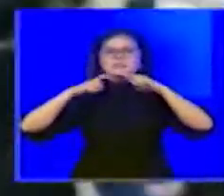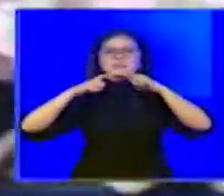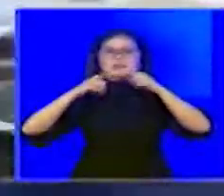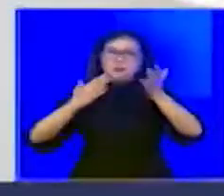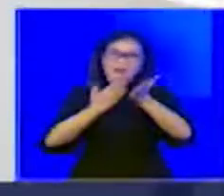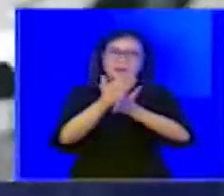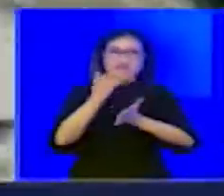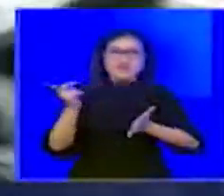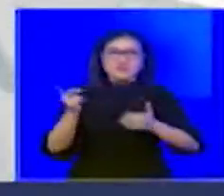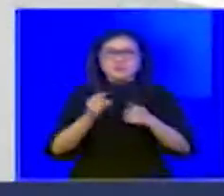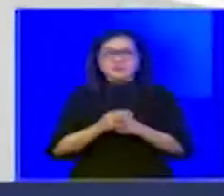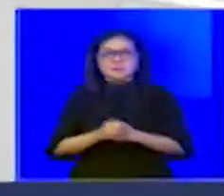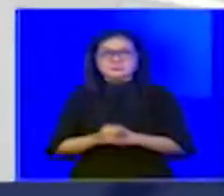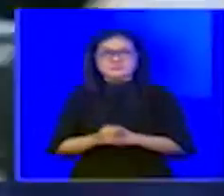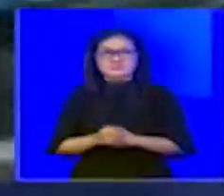boleh.